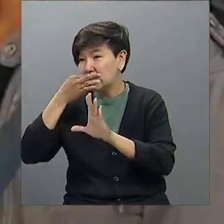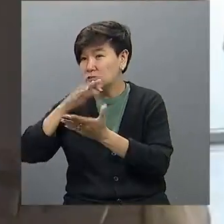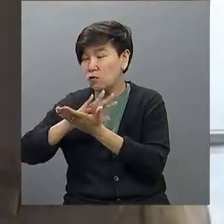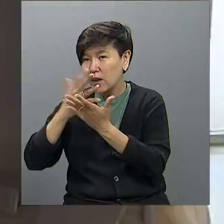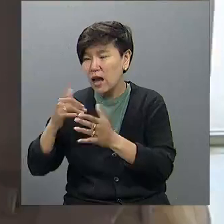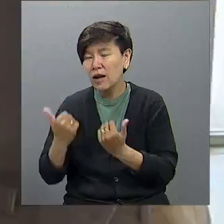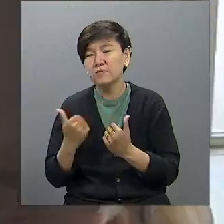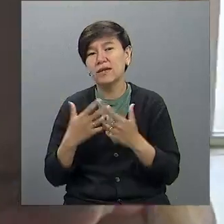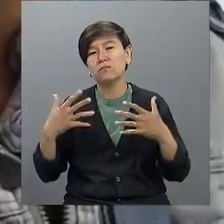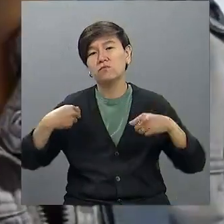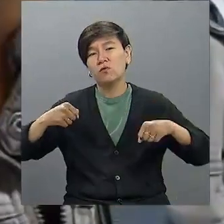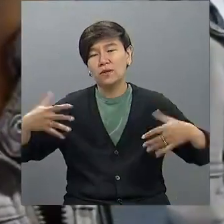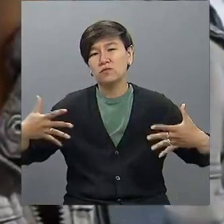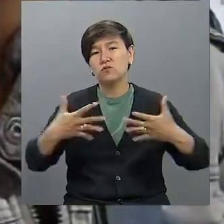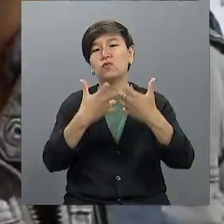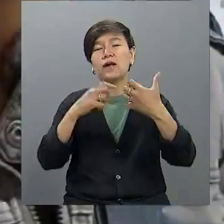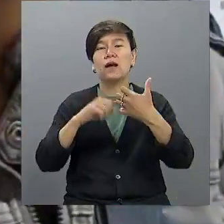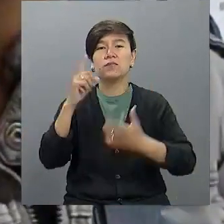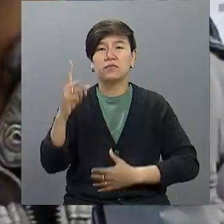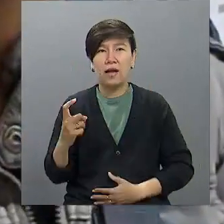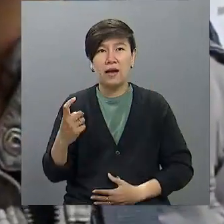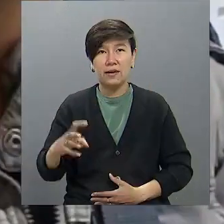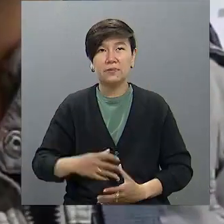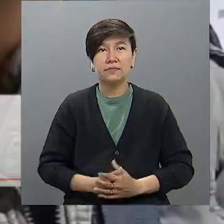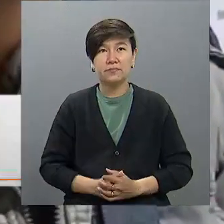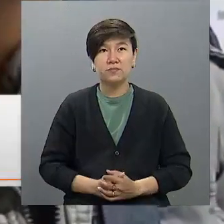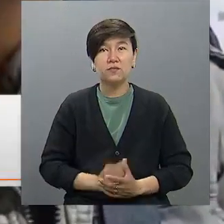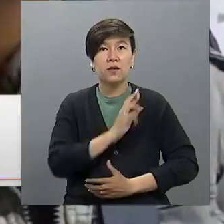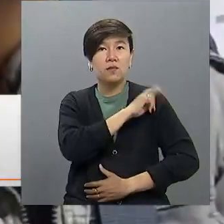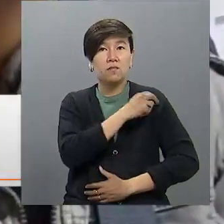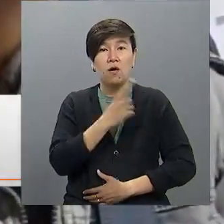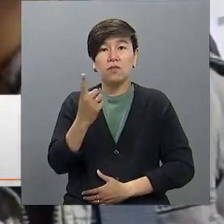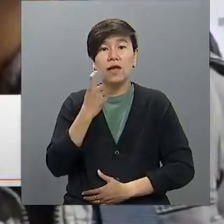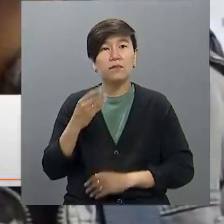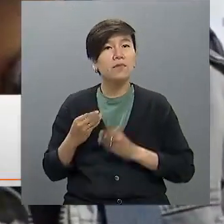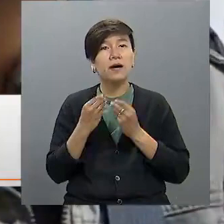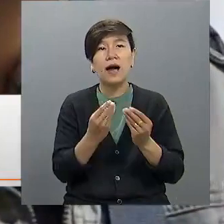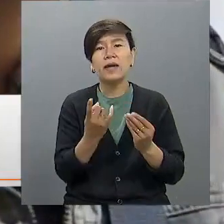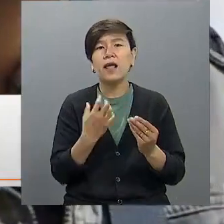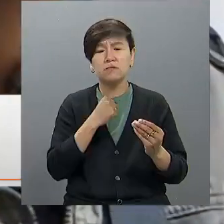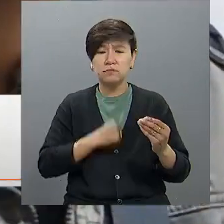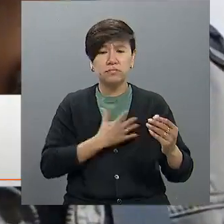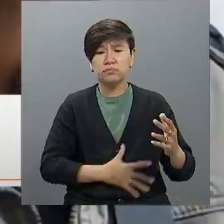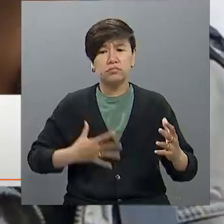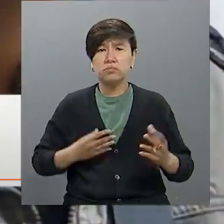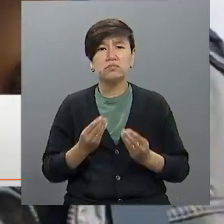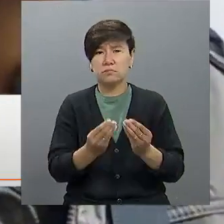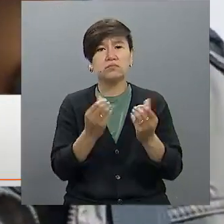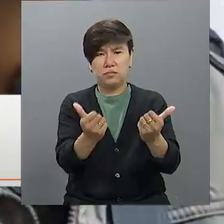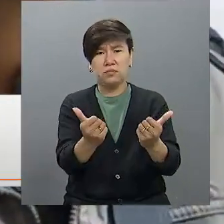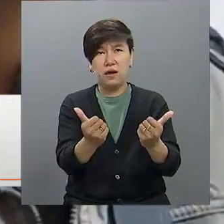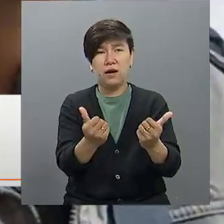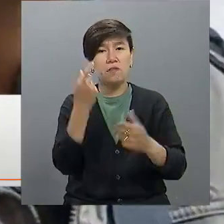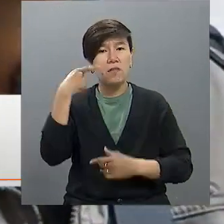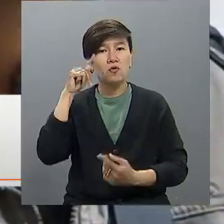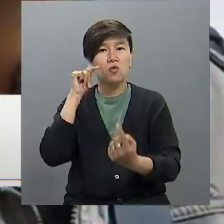ค่ะ คุณหมอถามว่าจะให้อะไรเราก็บอกว่าให้หมดเลยถ้าส่วนไหนที่พอที่จะเป็นประโยชน์กับคน